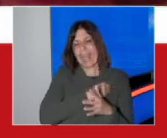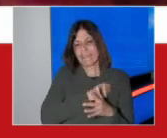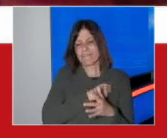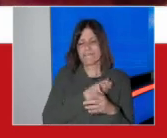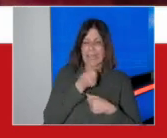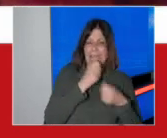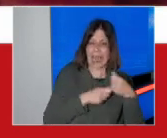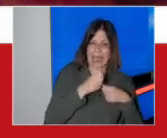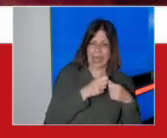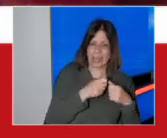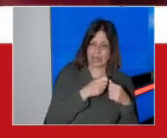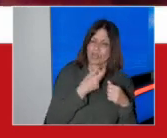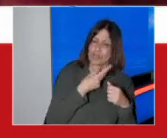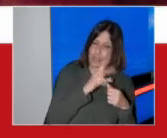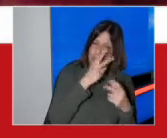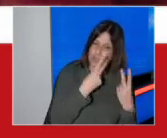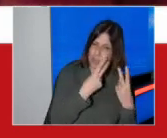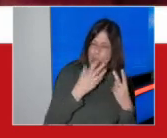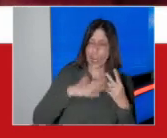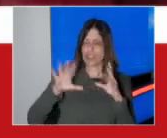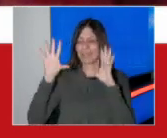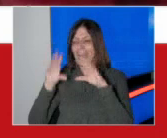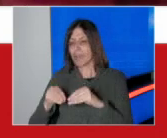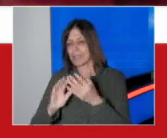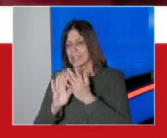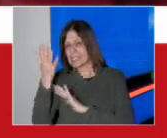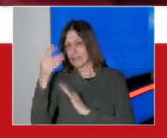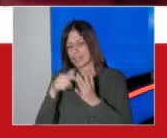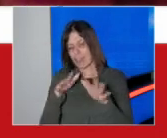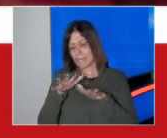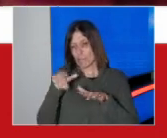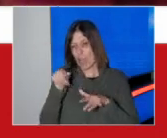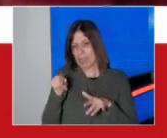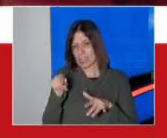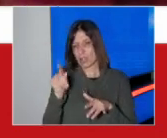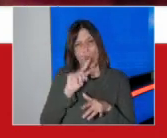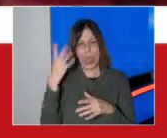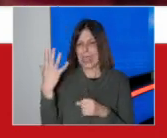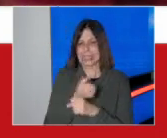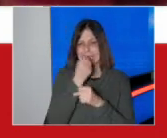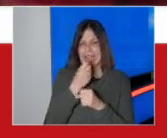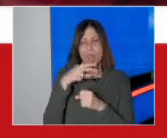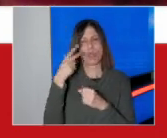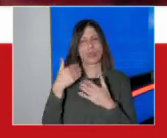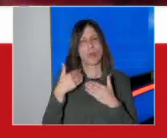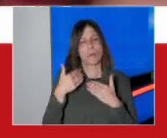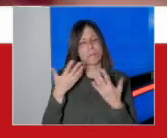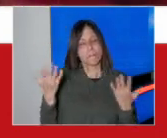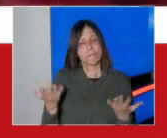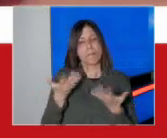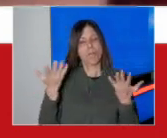מתון משמעותית יותר, רצון לחבות את השריפות, משום שהממשלה הזאת לא הצליחה להיות פופולרית, לא הצליחה